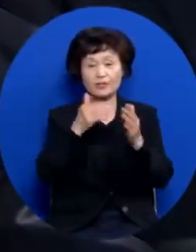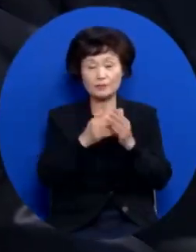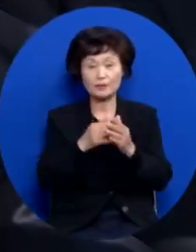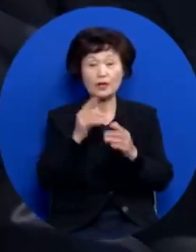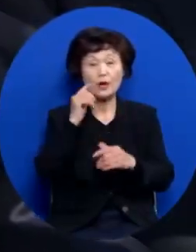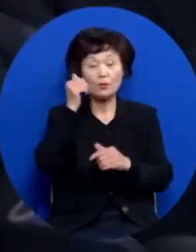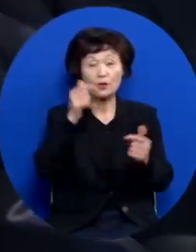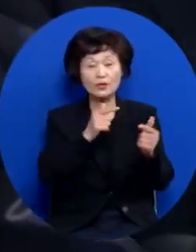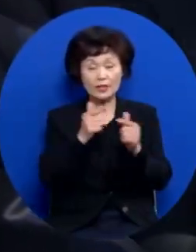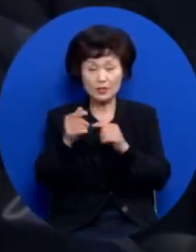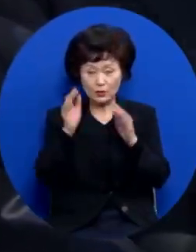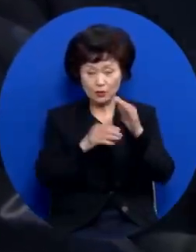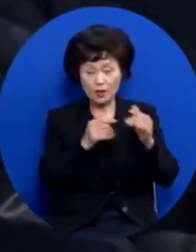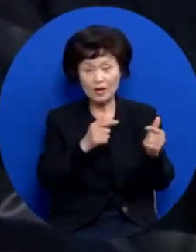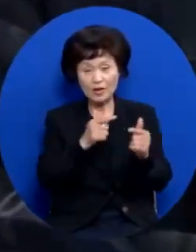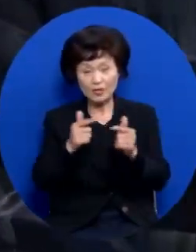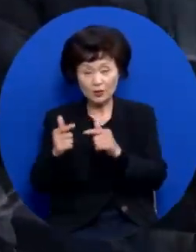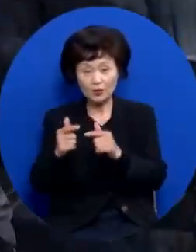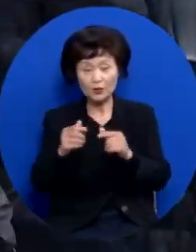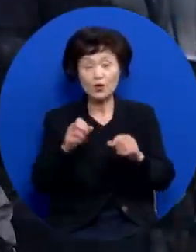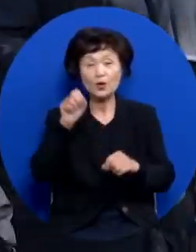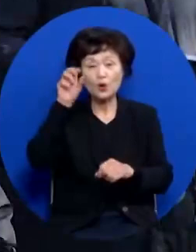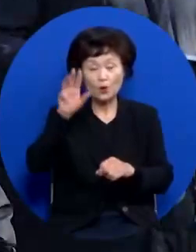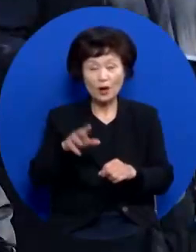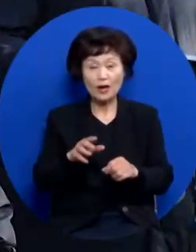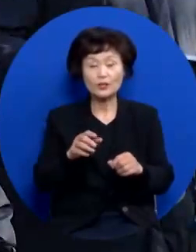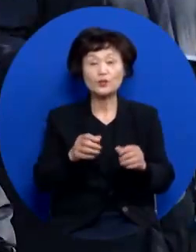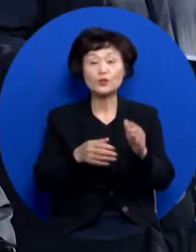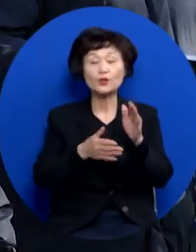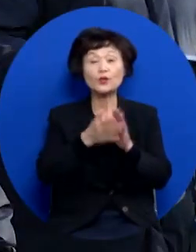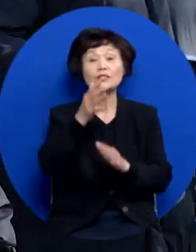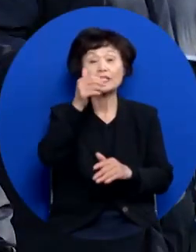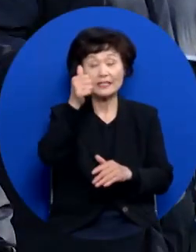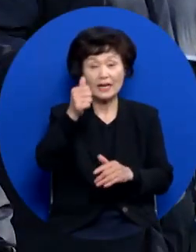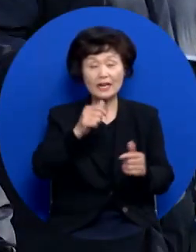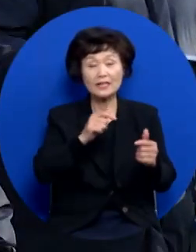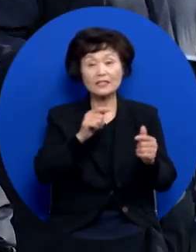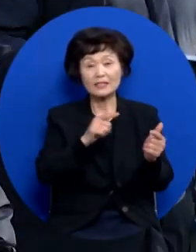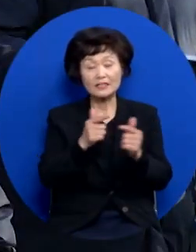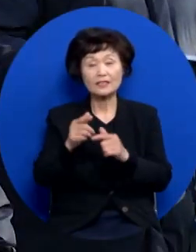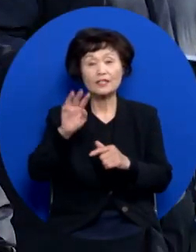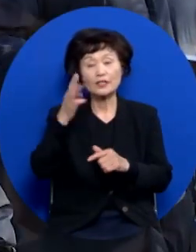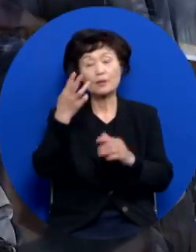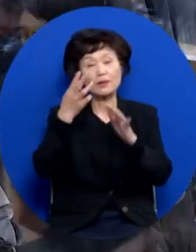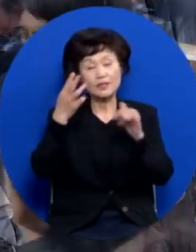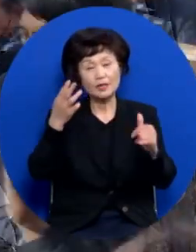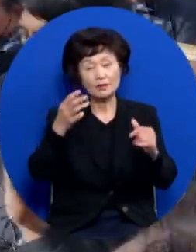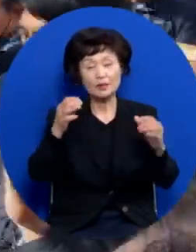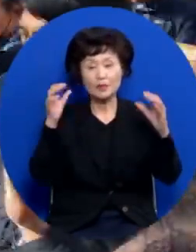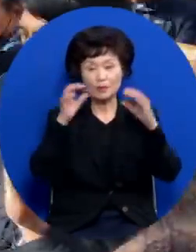성도, 강기정 광주광역시장과 기관장 등 300여 명이 참여해 추모의 마음을 모았습니다.